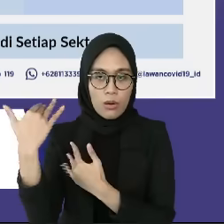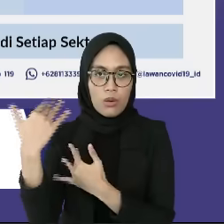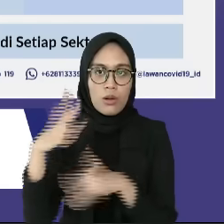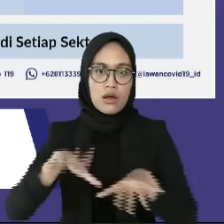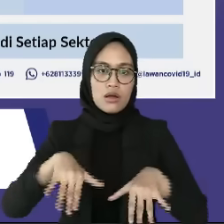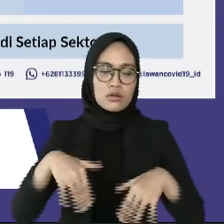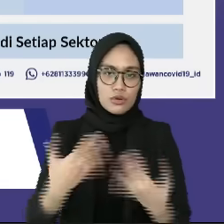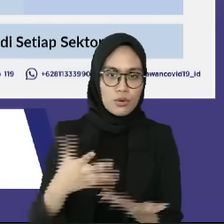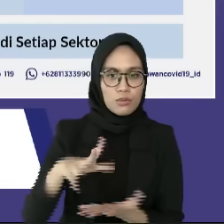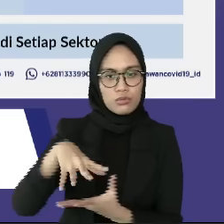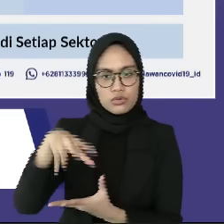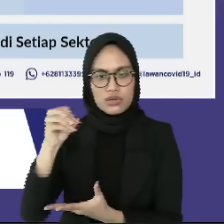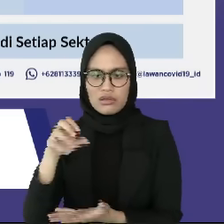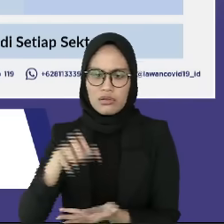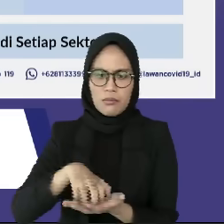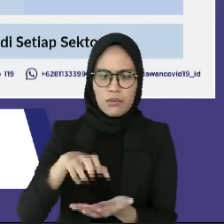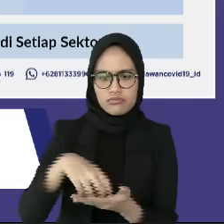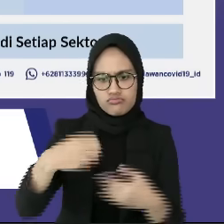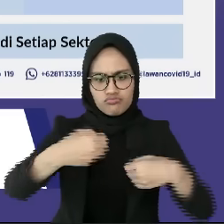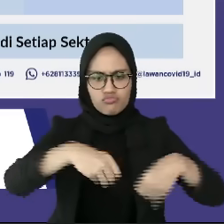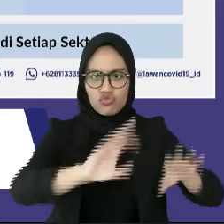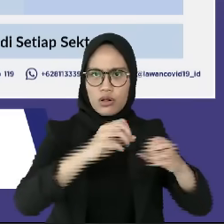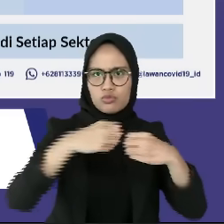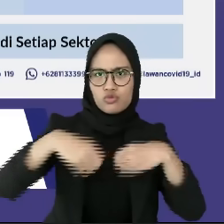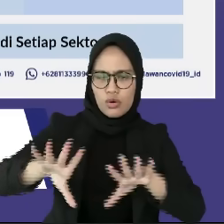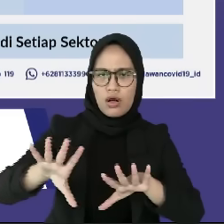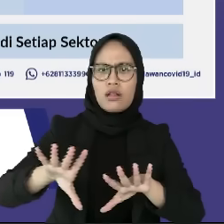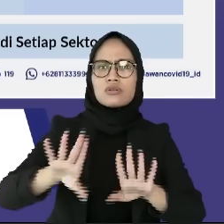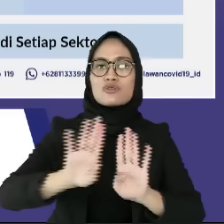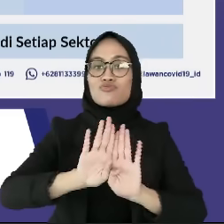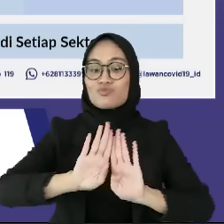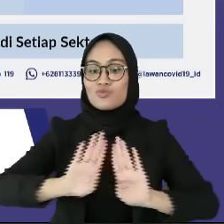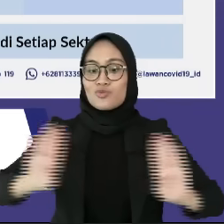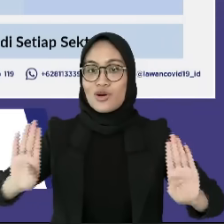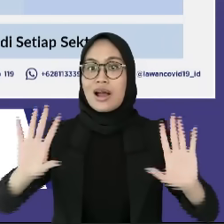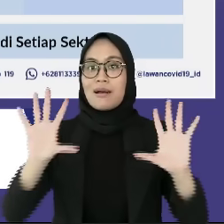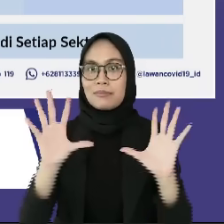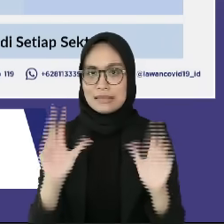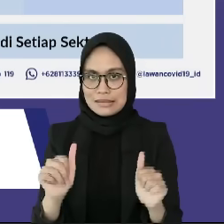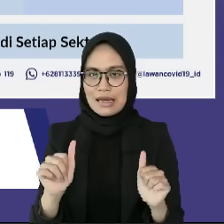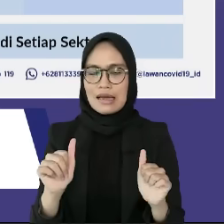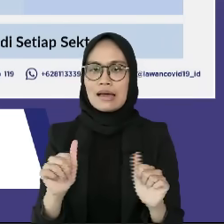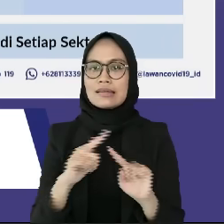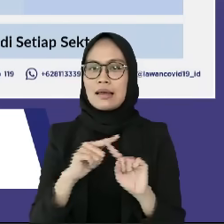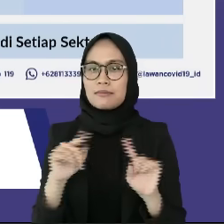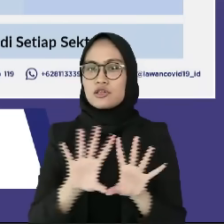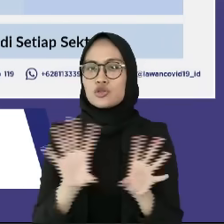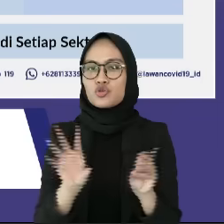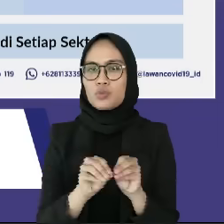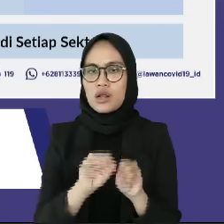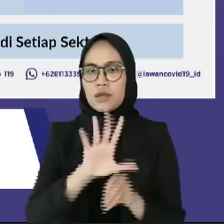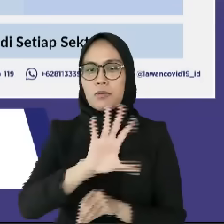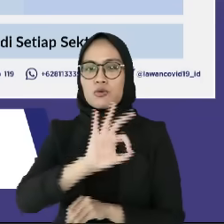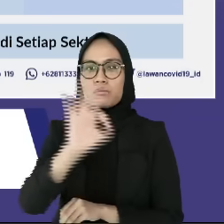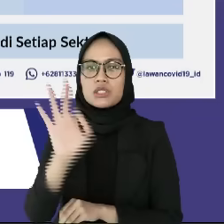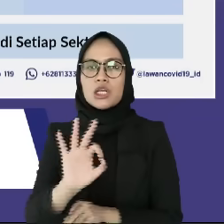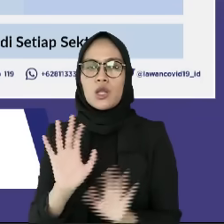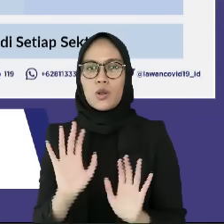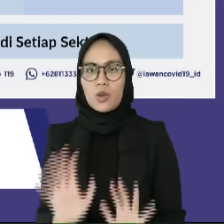atau pusat perbelanjaan di semua level daerah diizinkan beroperasi dengan kapasitas 50% dari